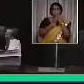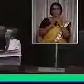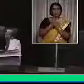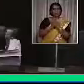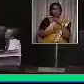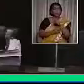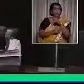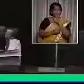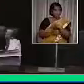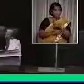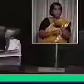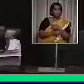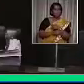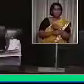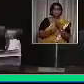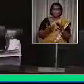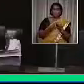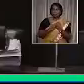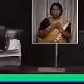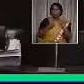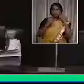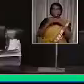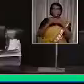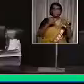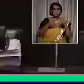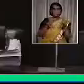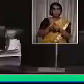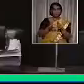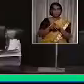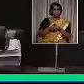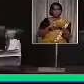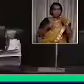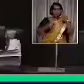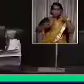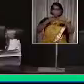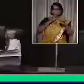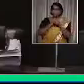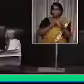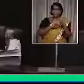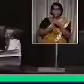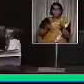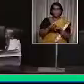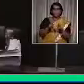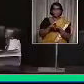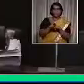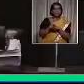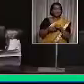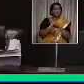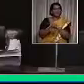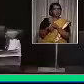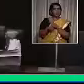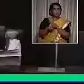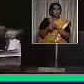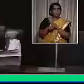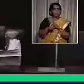திட்டத்தினூடாக அவர்களுடைய விவசாய அதாவது மீனவ தொழிலை செய்வதற்கு வழி செய்கின்ற பொழுது மட்டும்தான் ஏற்றுமதியை வளப்படுத்தலாம், அவர்களுடைய வாழ்க்கை தரத்தை